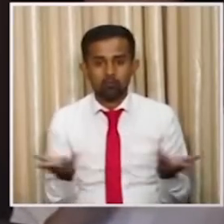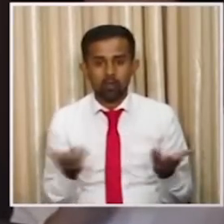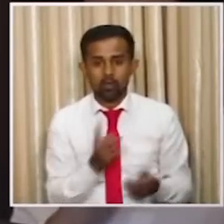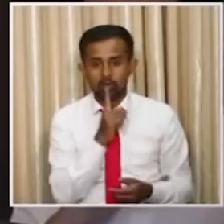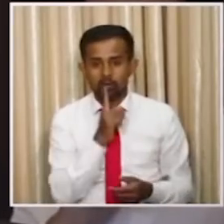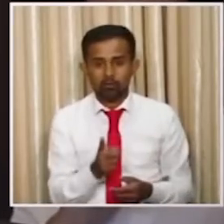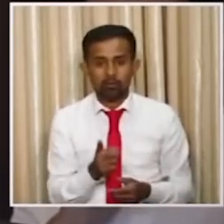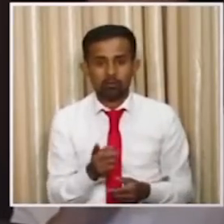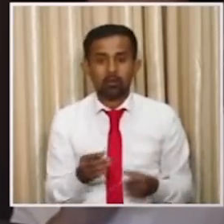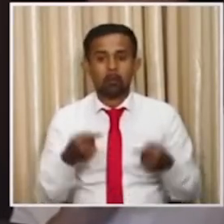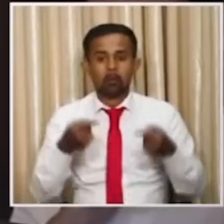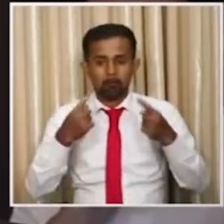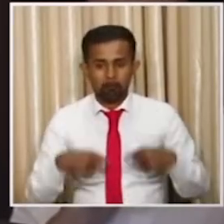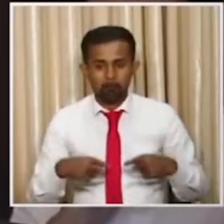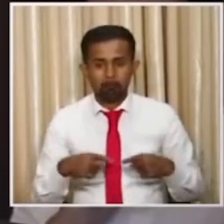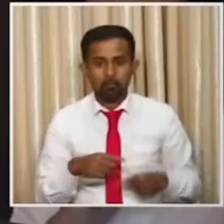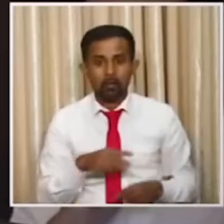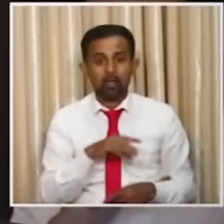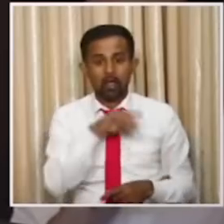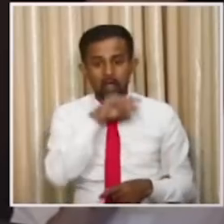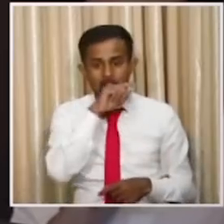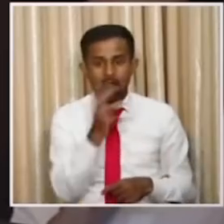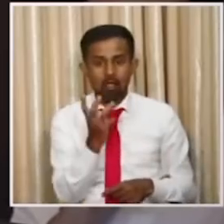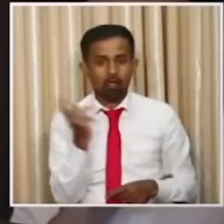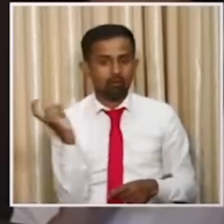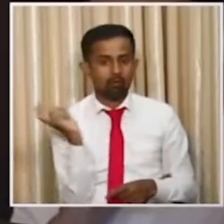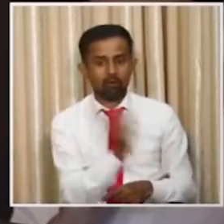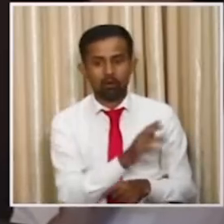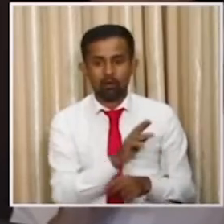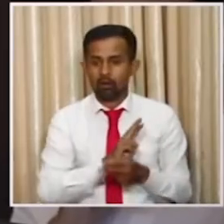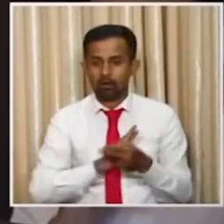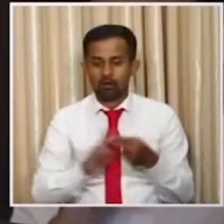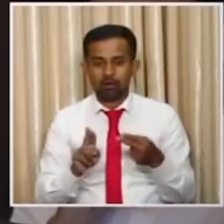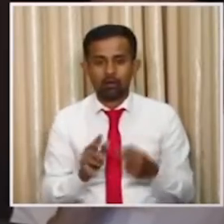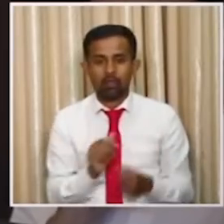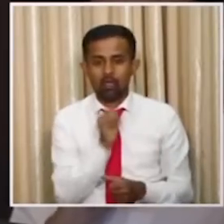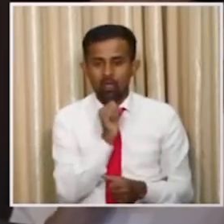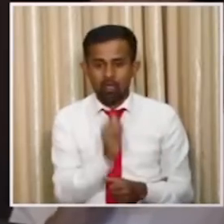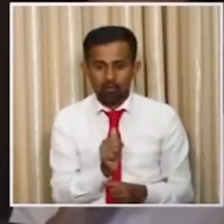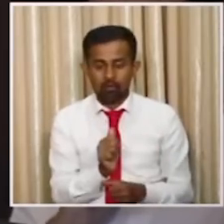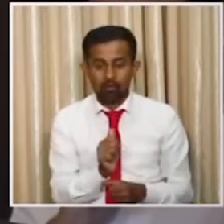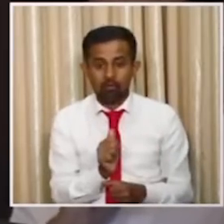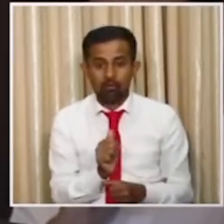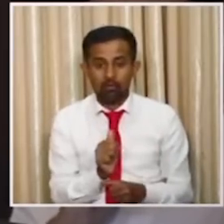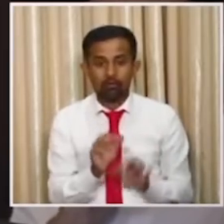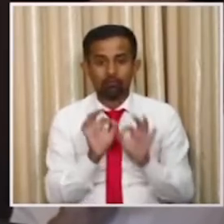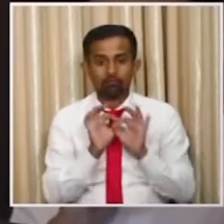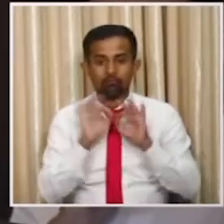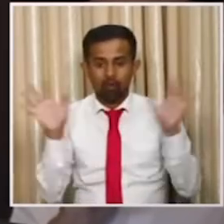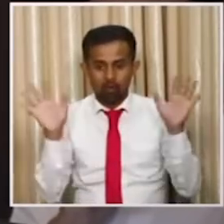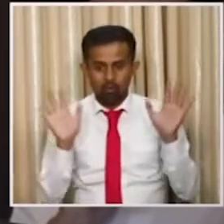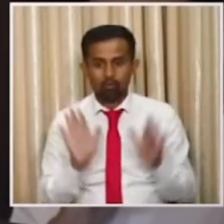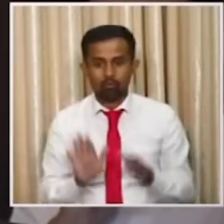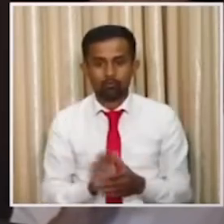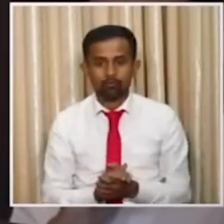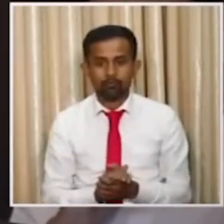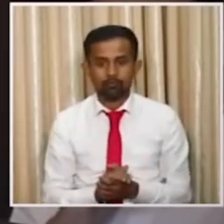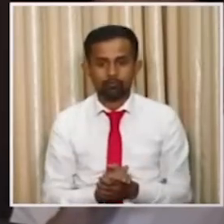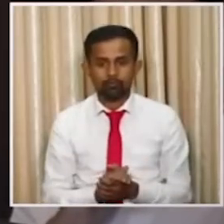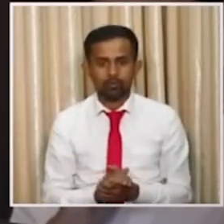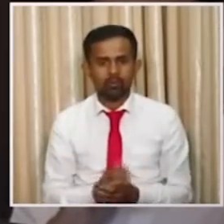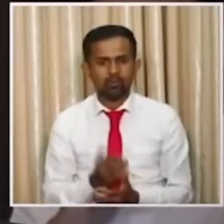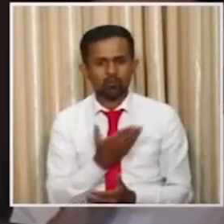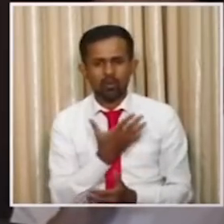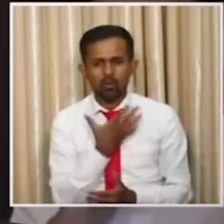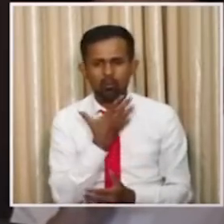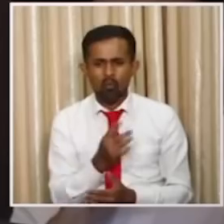பணத்தில் கட்டப்பட்ட வீட்டில் வசிக்கிறேன். நான் இதுவரை அரச குடியிருப்பில் வசிக்கவில்லை. வெளிநாட்டிலிருந்து வரும் அதிகாரிகளுக்கு விருந்தோம்பல்